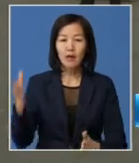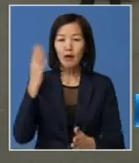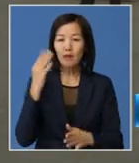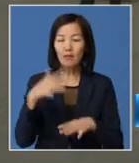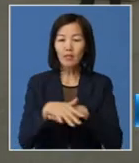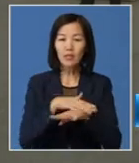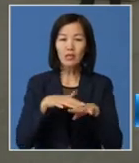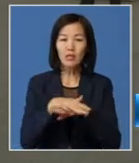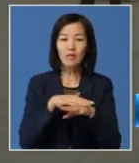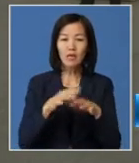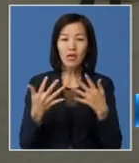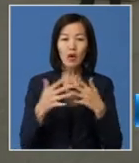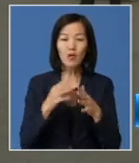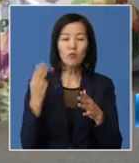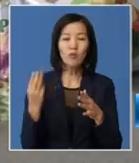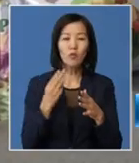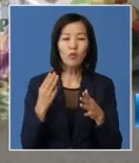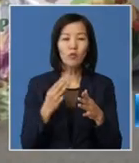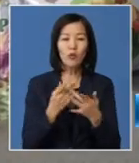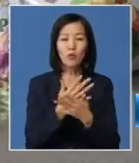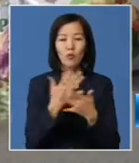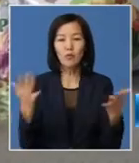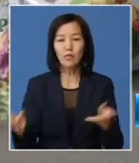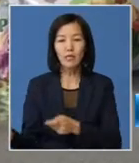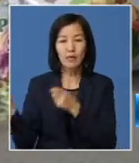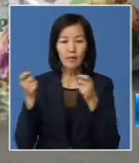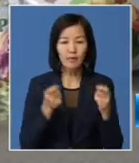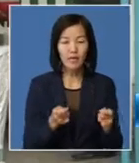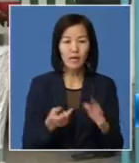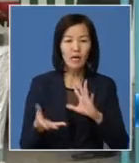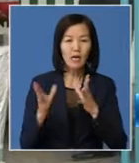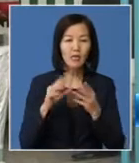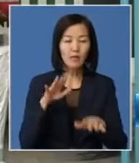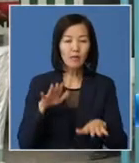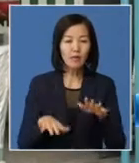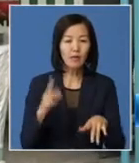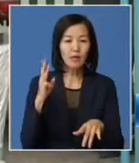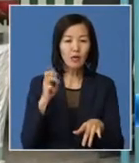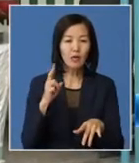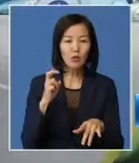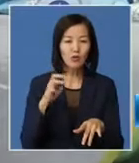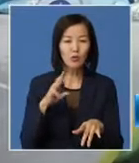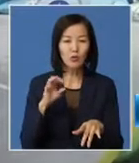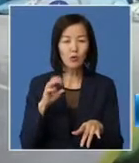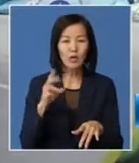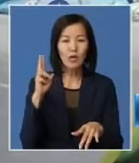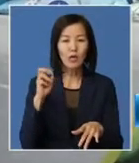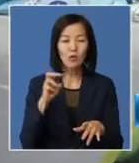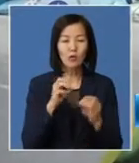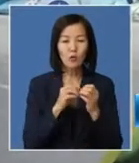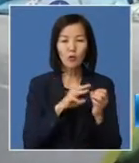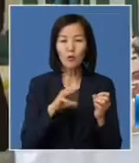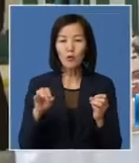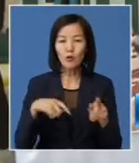Алматыдағы жәрменкеге фермерлер ауыл шаруашылық өнімдерін молынан әкеліпті. Жалпы салмағы 200 тоннадан асатын 210 миллион